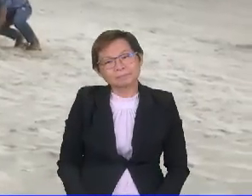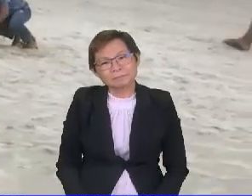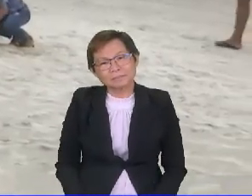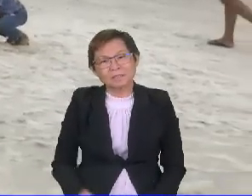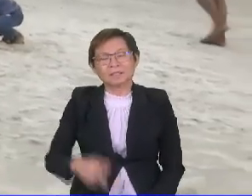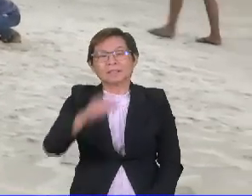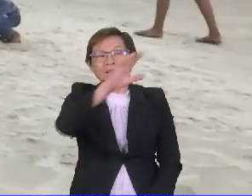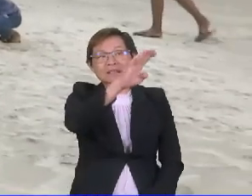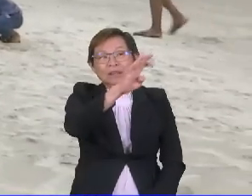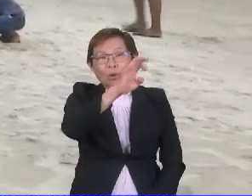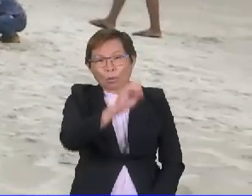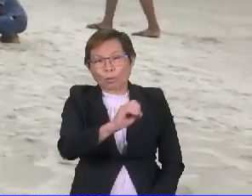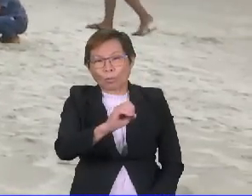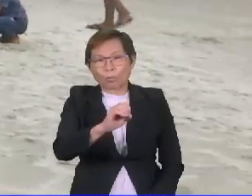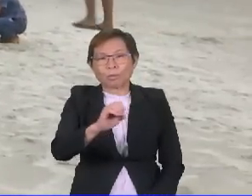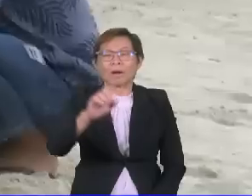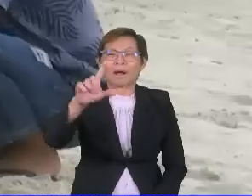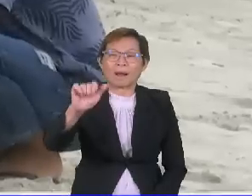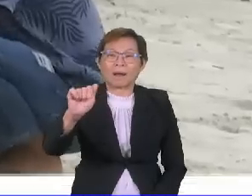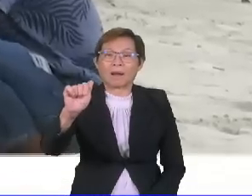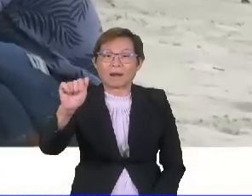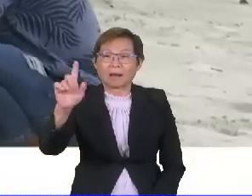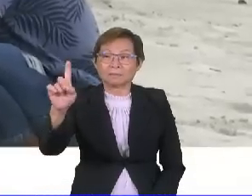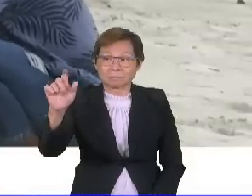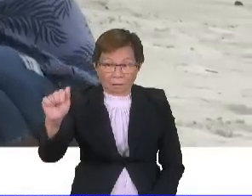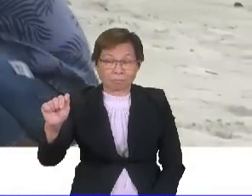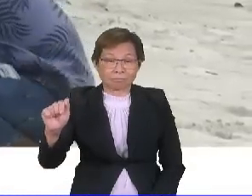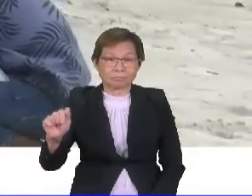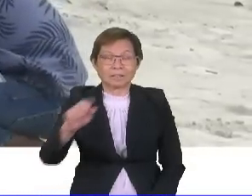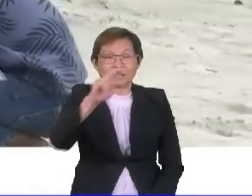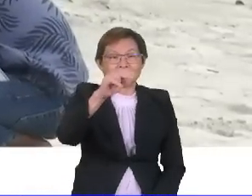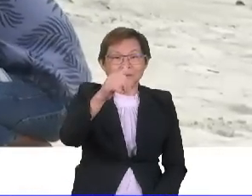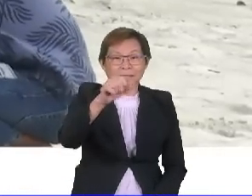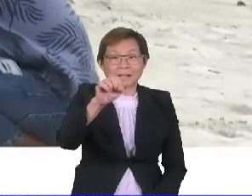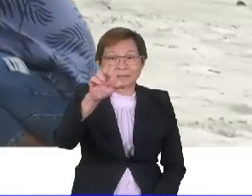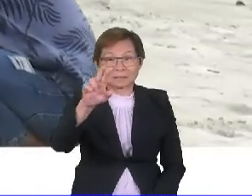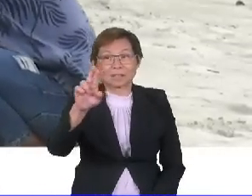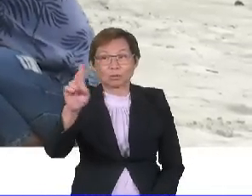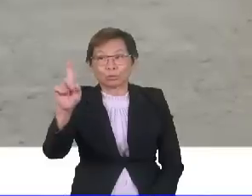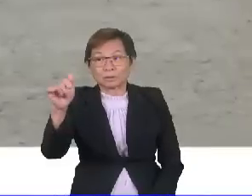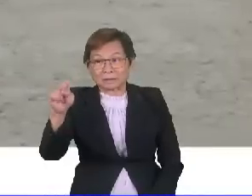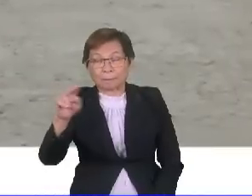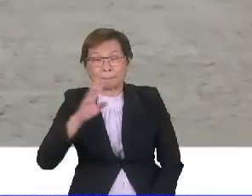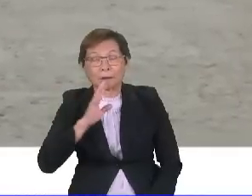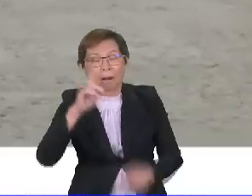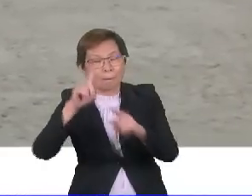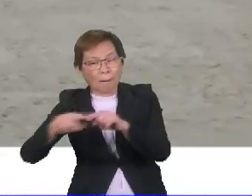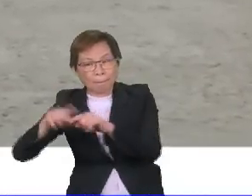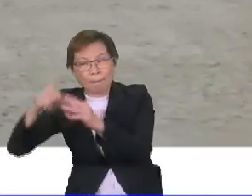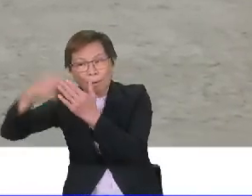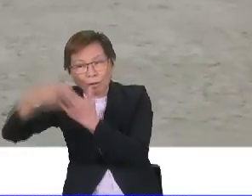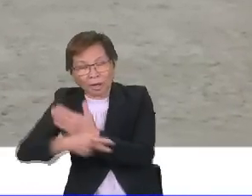ketua pegawai eksekutif lembaga pembangunan Langkawi lada nasaruddin Abdul Muthalib berkata berbagai program